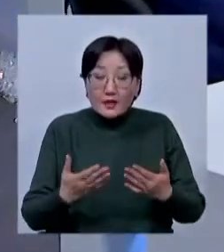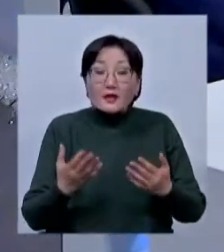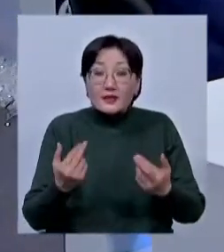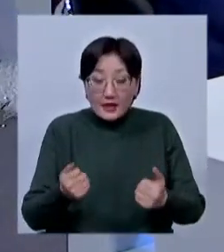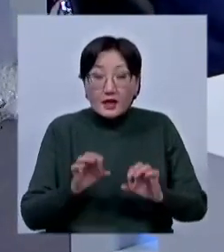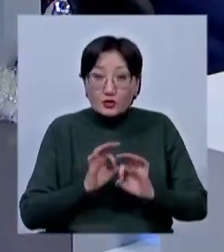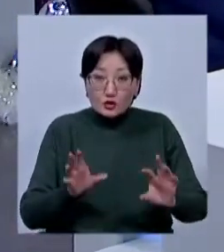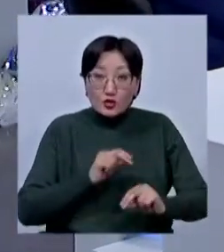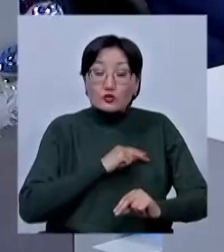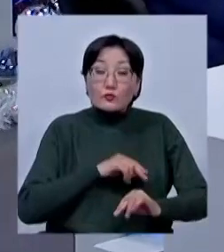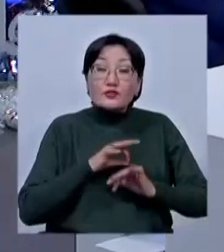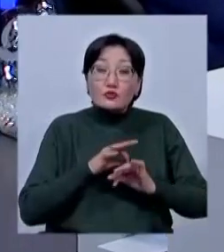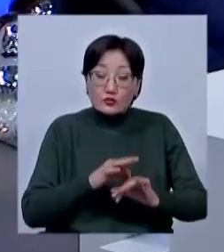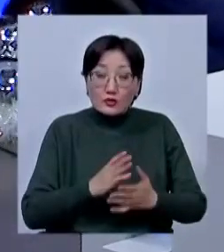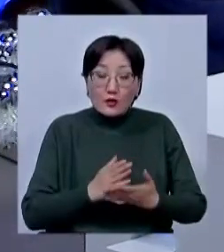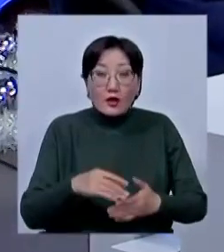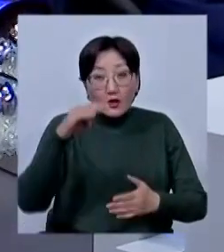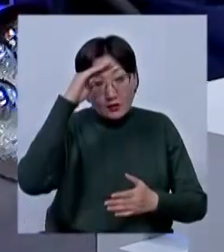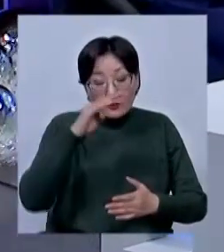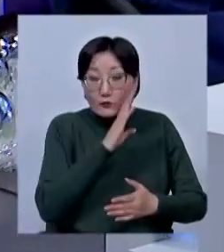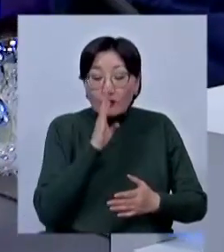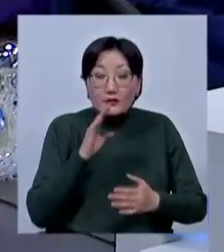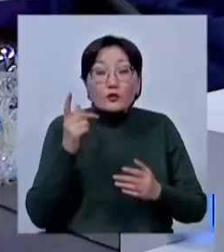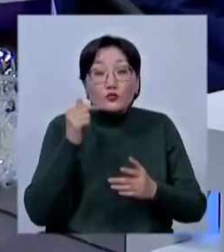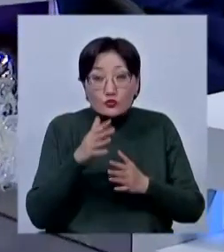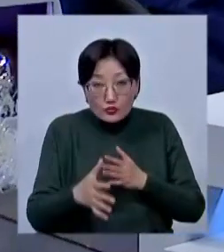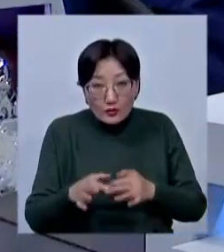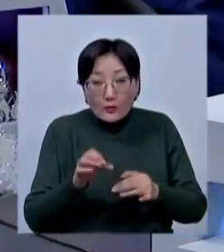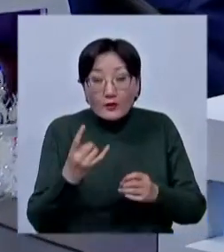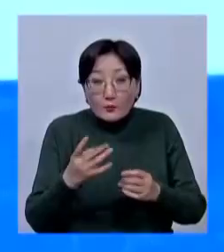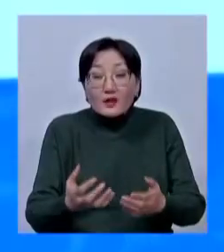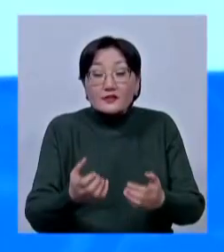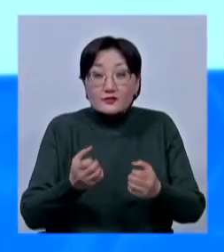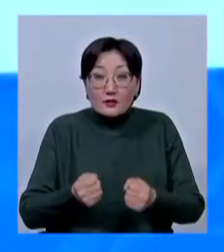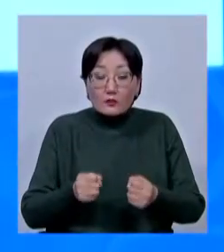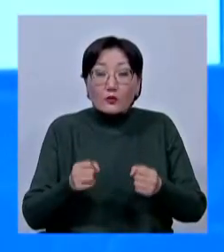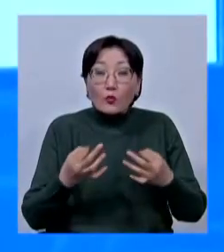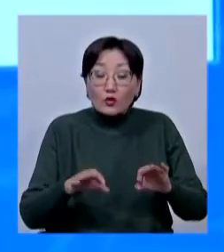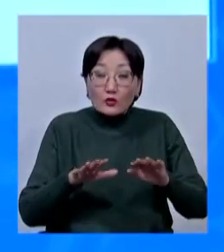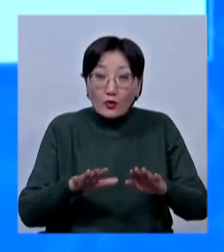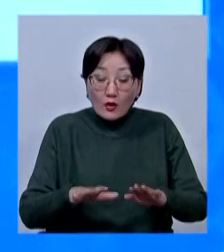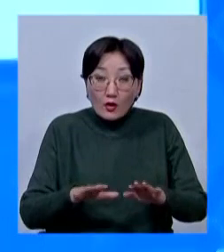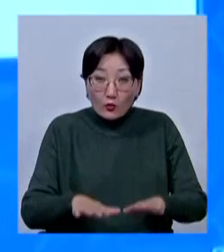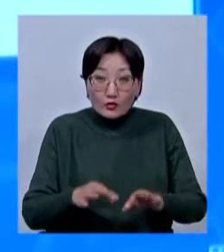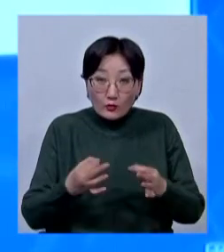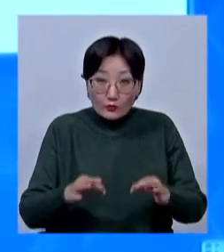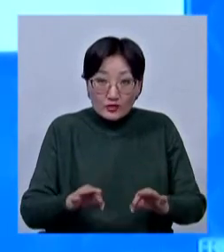жасаймыз. Кейбір ата-аналар түсініп алып кетіп жатады балаларын, солардың орны босаған жағдайда